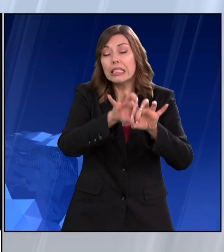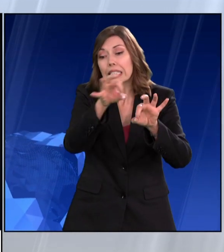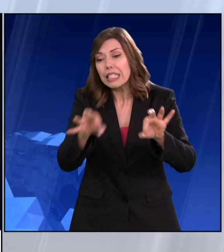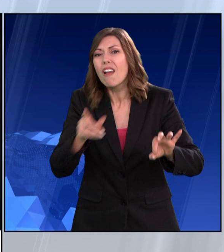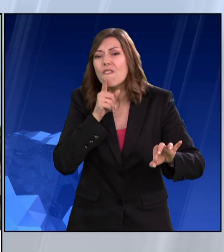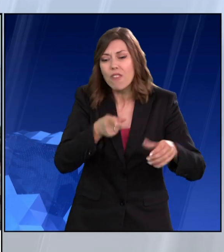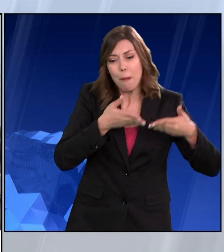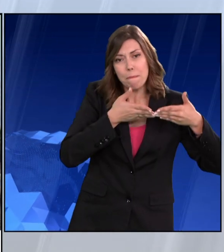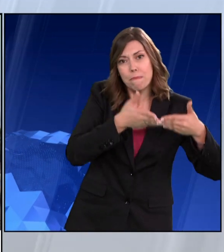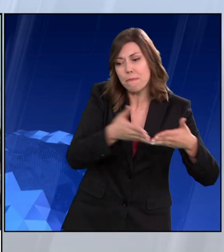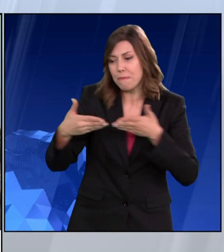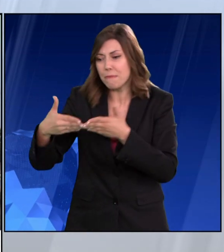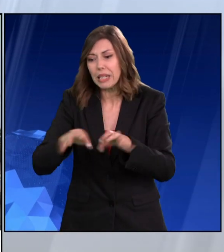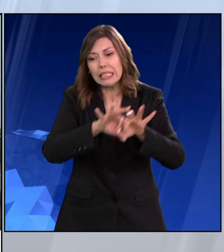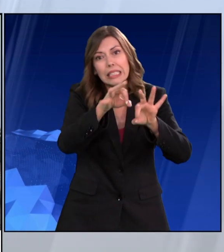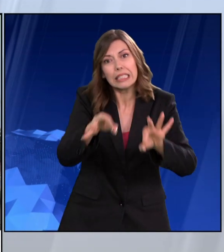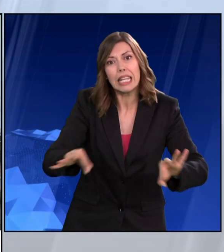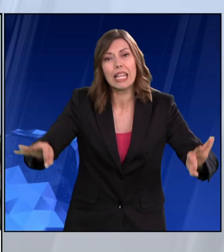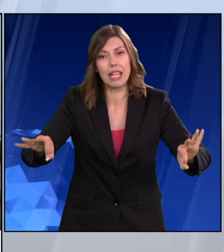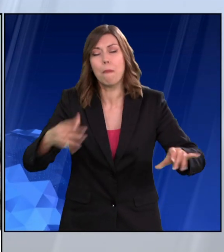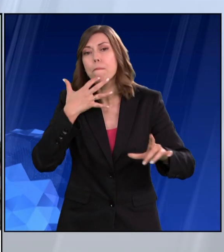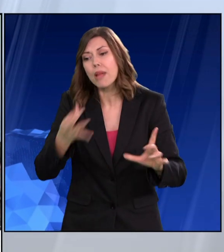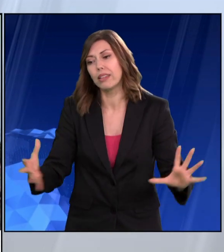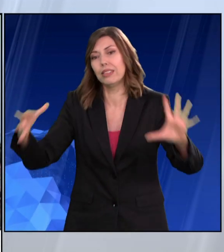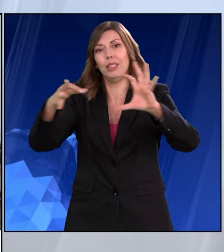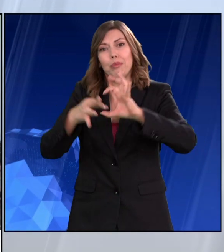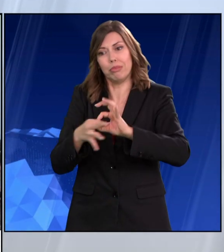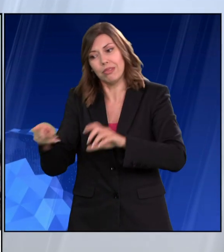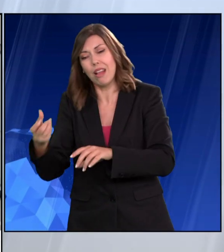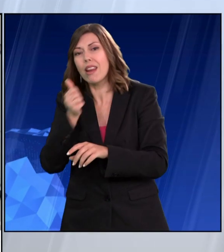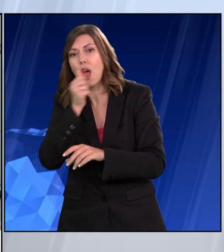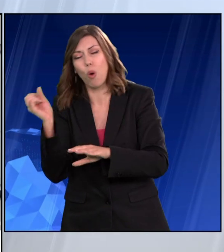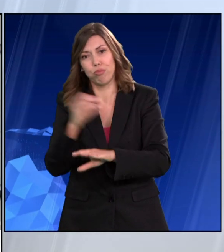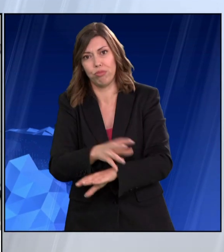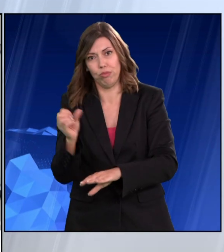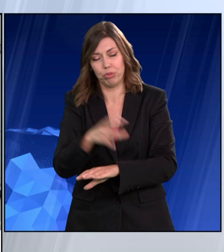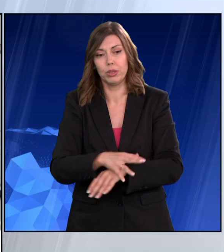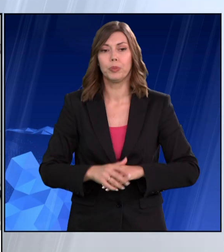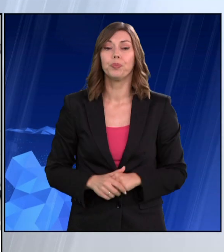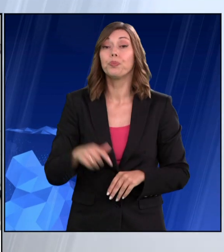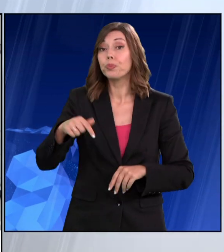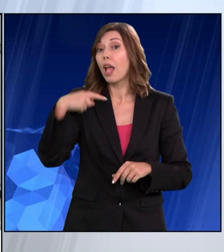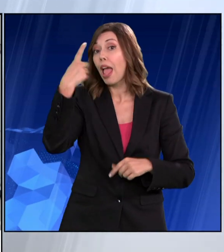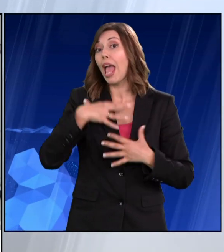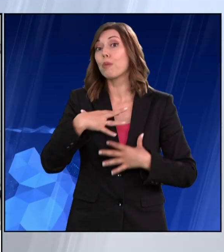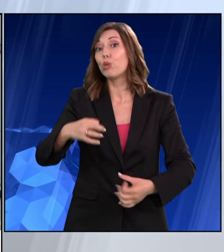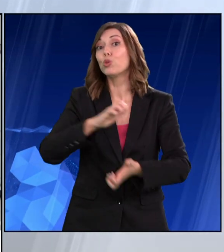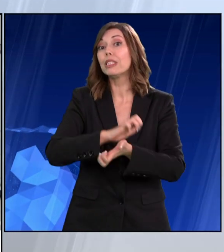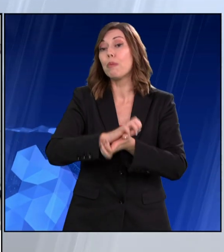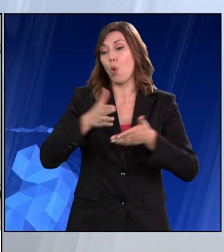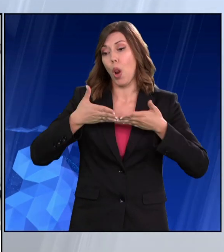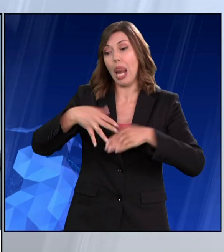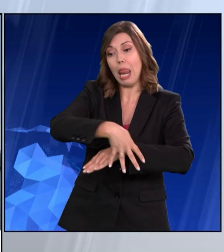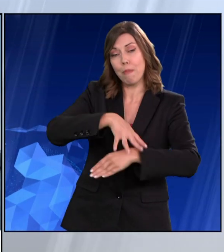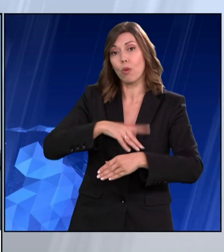legate in quel modo. Με πρωινή δήλωσή του στη δημόσια τηλεόραση, ο εκπρόσωπος τύπου του λιμενικού ξεκαθάρισε ότι σχοινιά στο αλλιευτικό πέταξε ένα